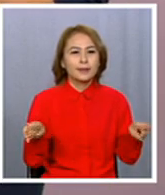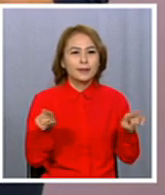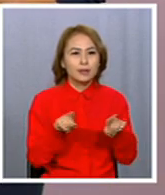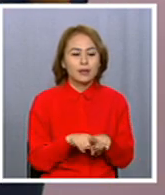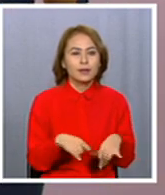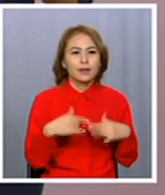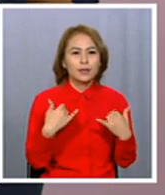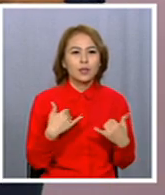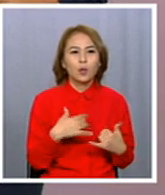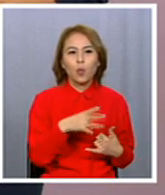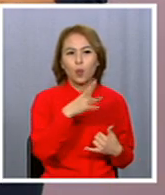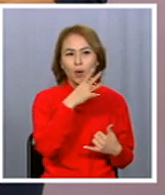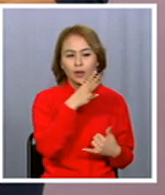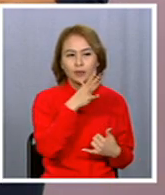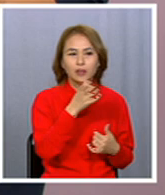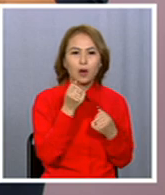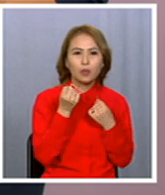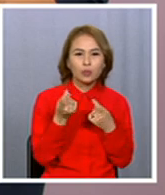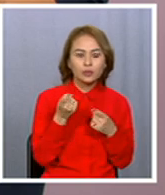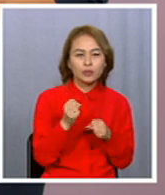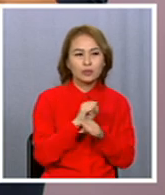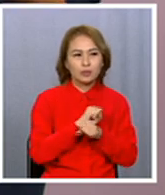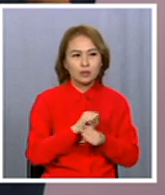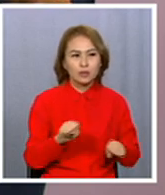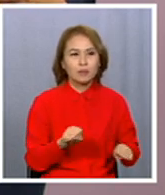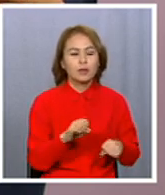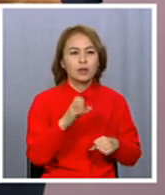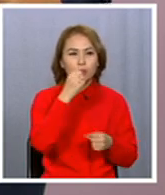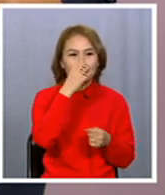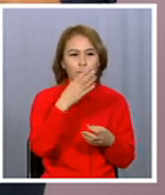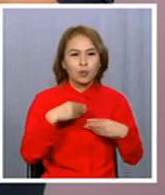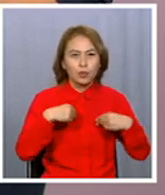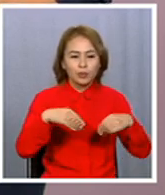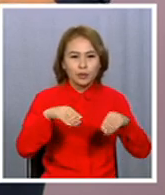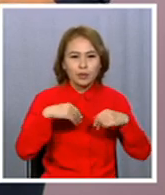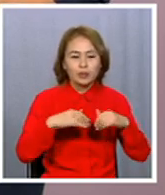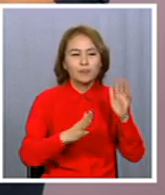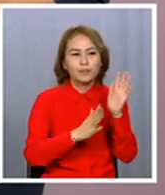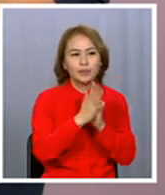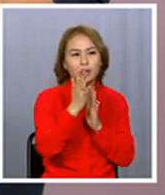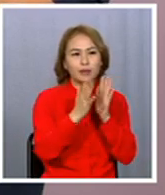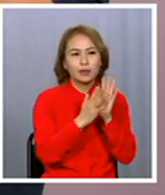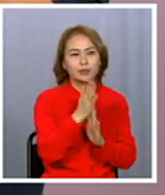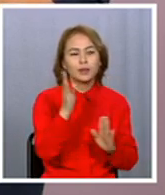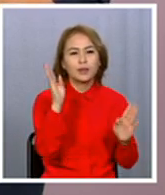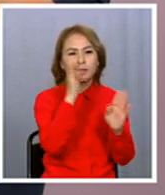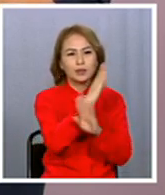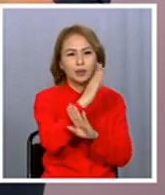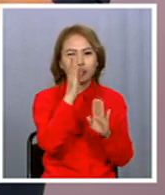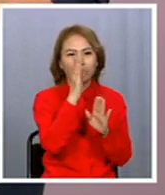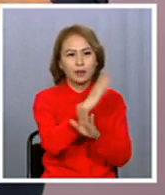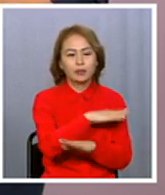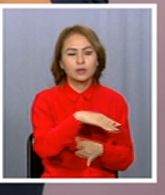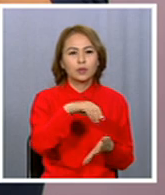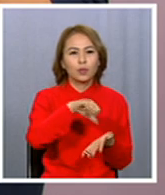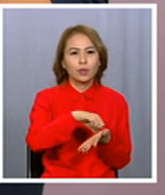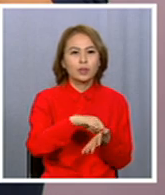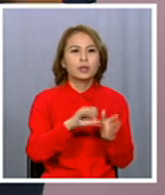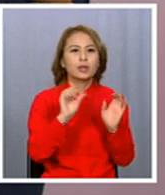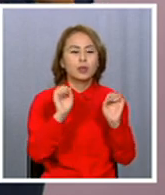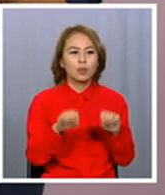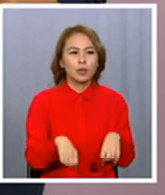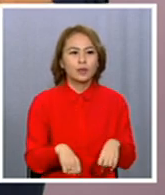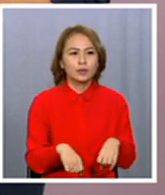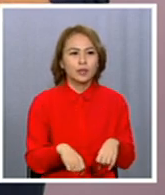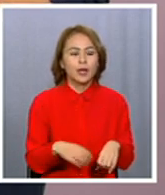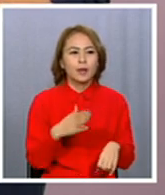уақытта қоқыс тастамай, көл отырғызып, тал егіп табиғатқа өз үлестеріңді қоссаңдар болады.